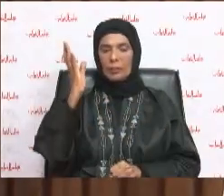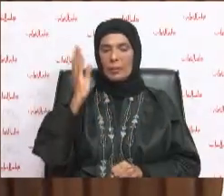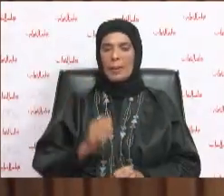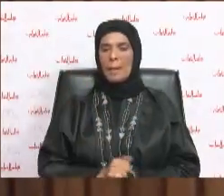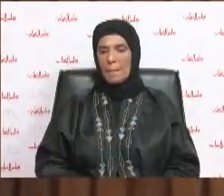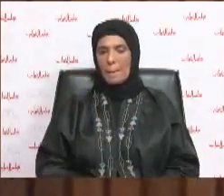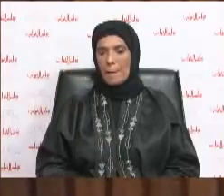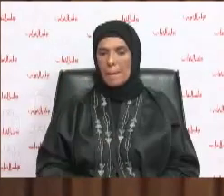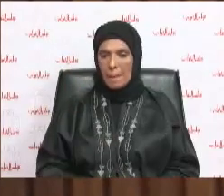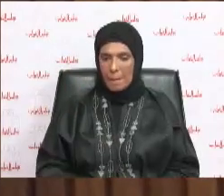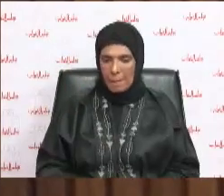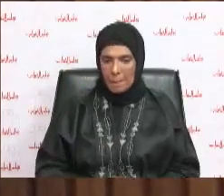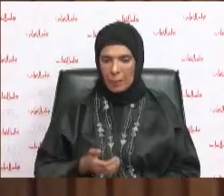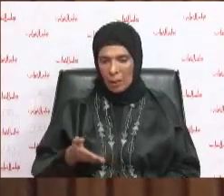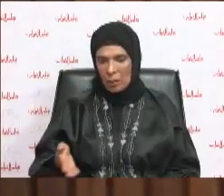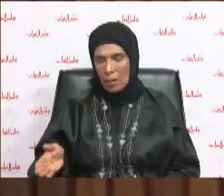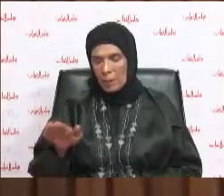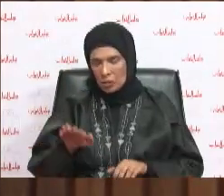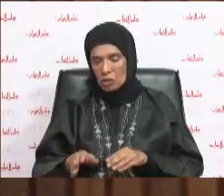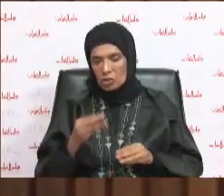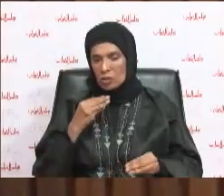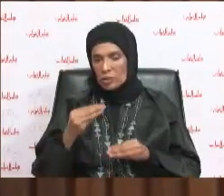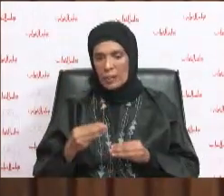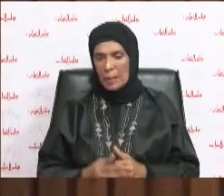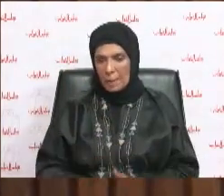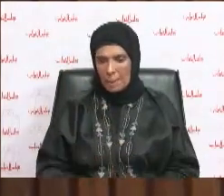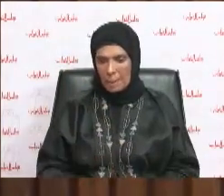مجلس النواب راح مجلس الشورى في